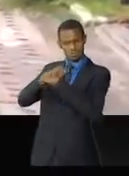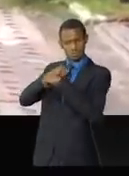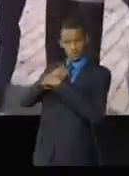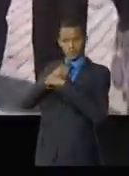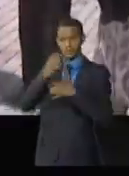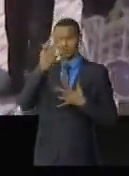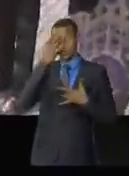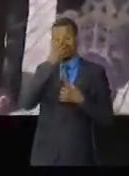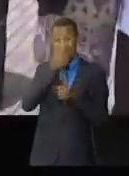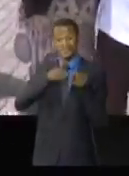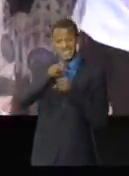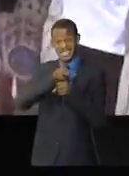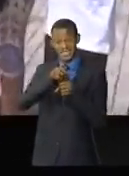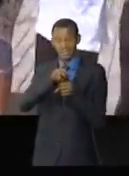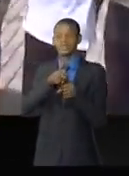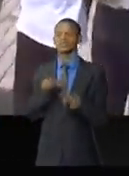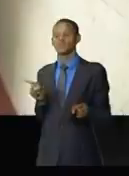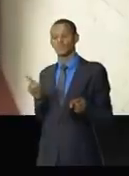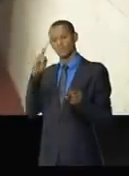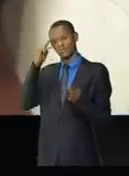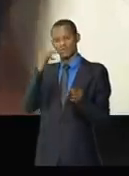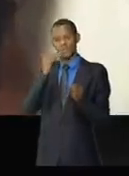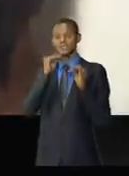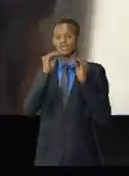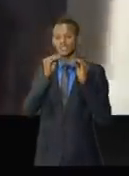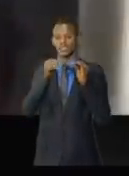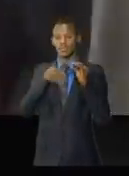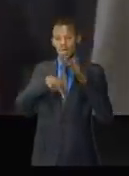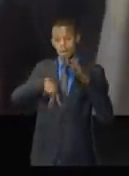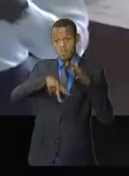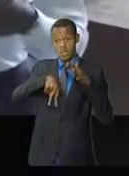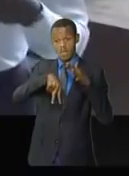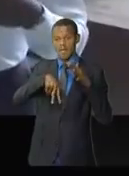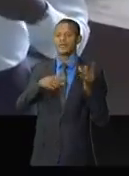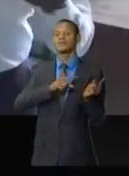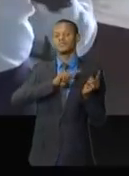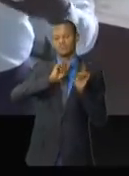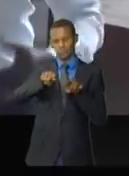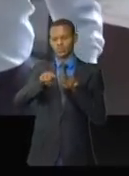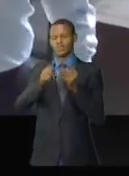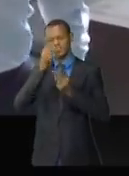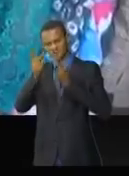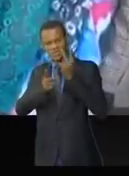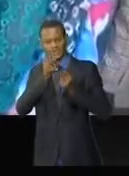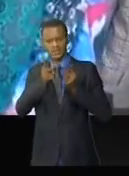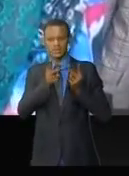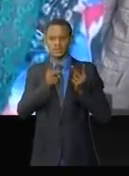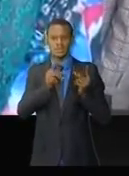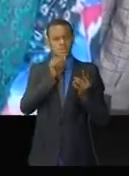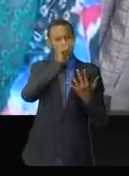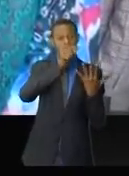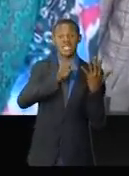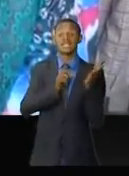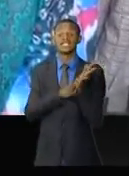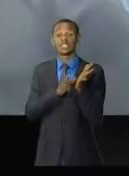la visite du ministre d'État à l'enseignement primaire, secondaire et technique, Willy Bakunga, à visiter quelques écoles de la capitale pour stimuler